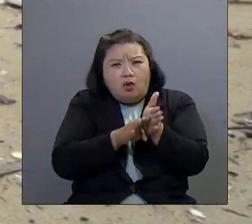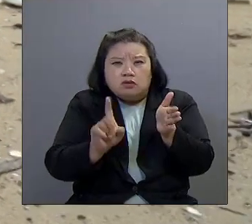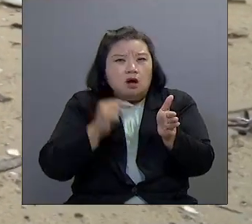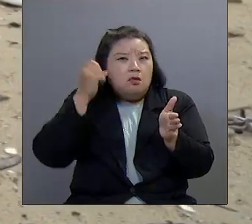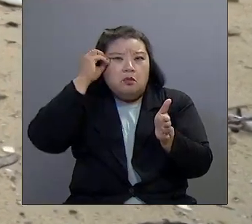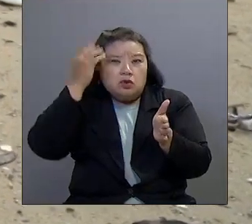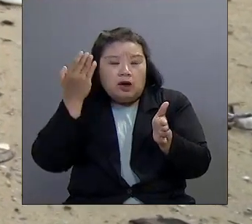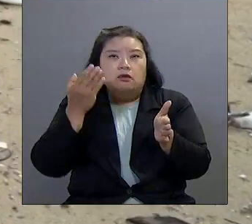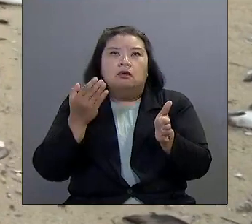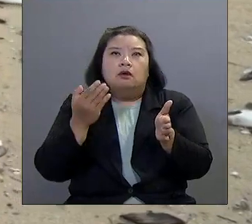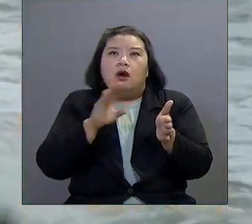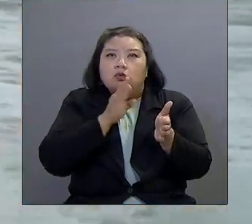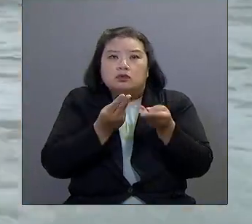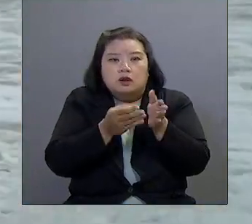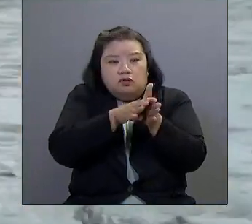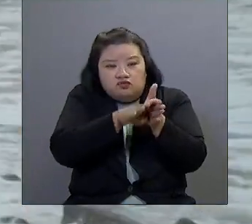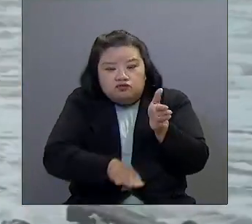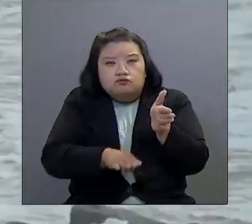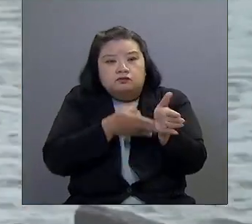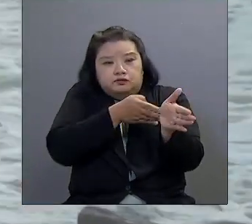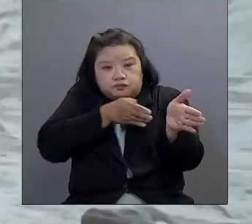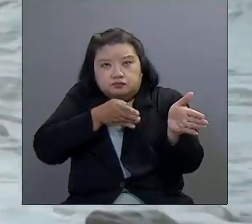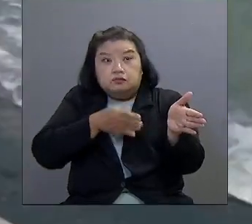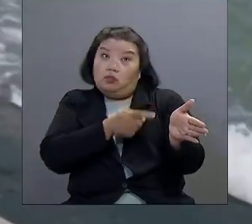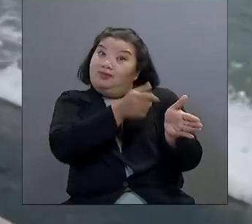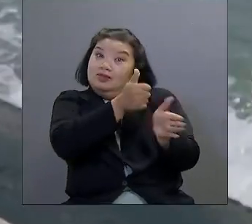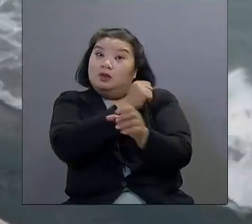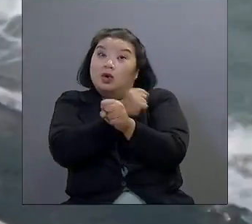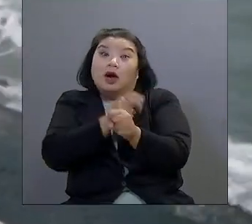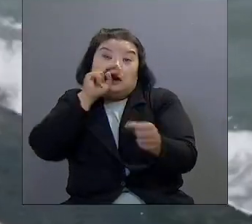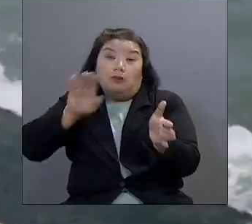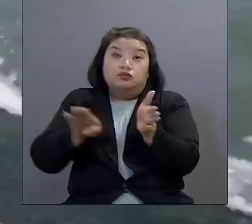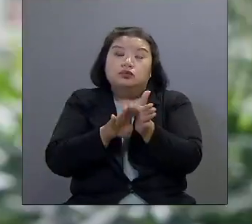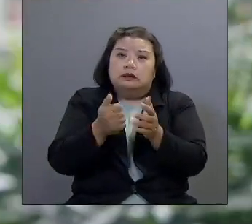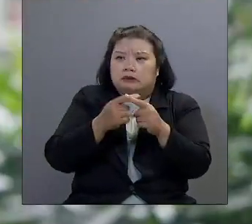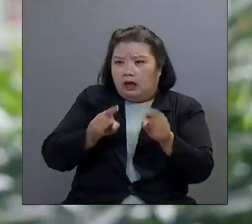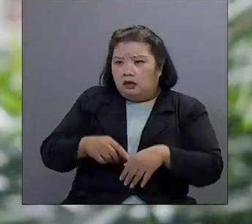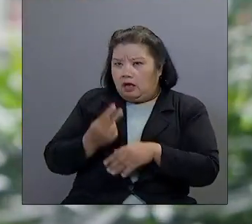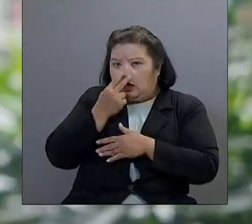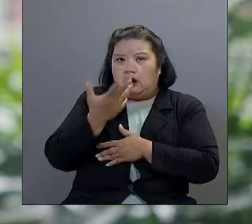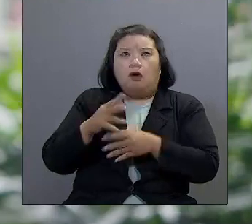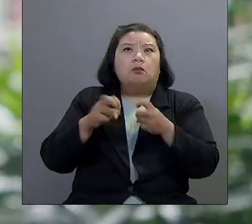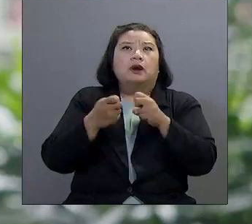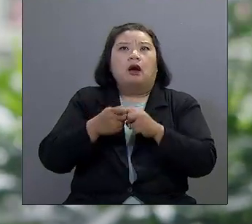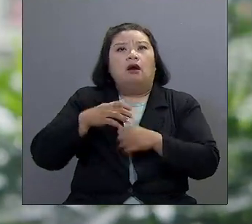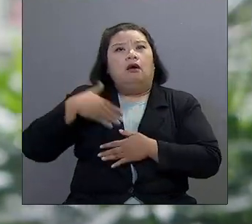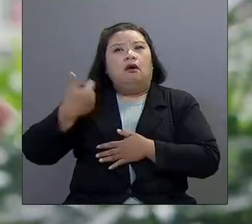ก predictive DigXแงมาไชาบาทกบอกเราเปดีแต่หลๆที่นี่ เพรเห็นค โอ้โมัเสียกเลย